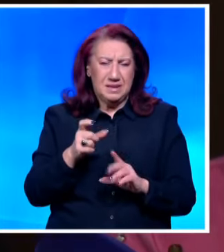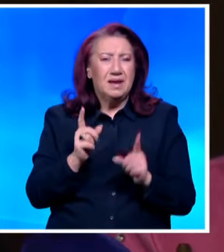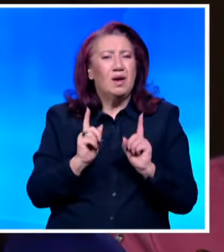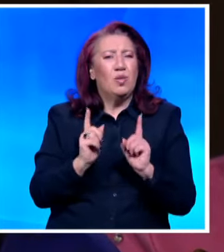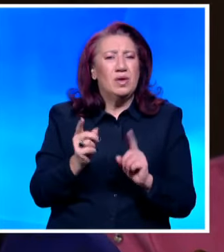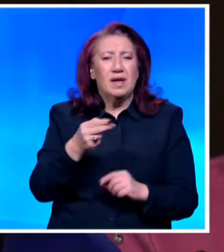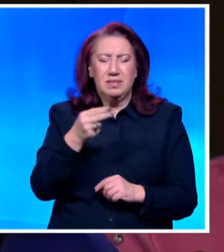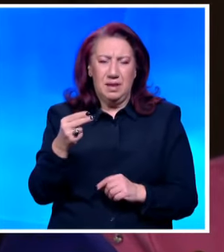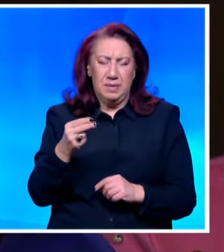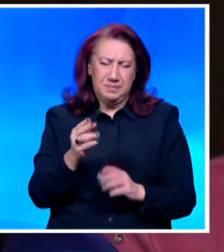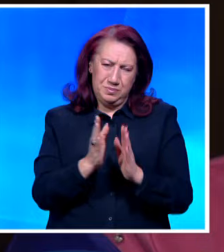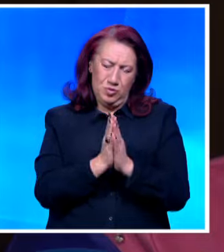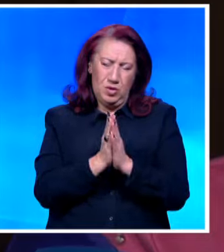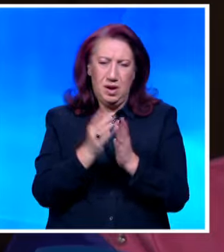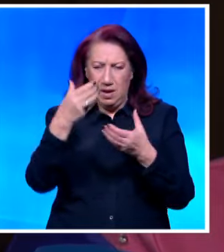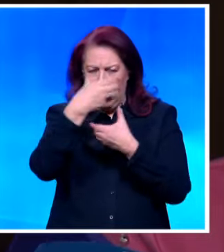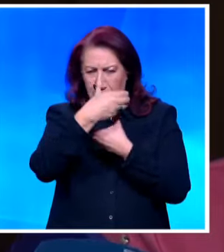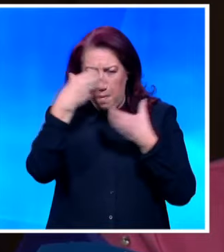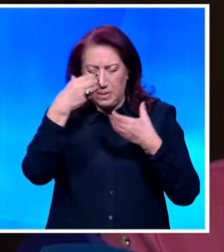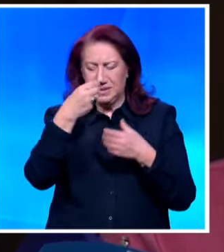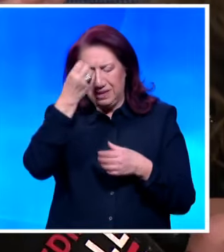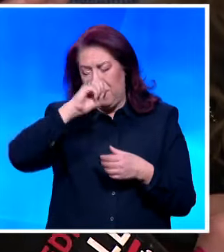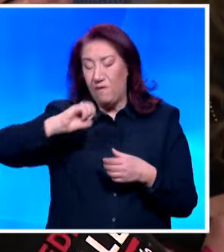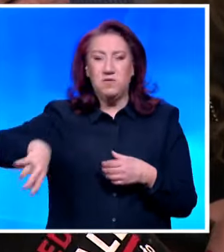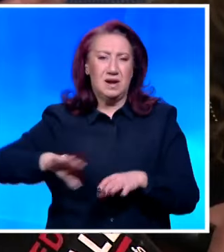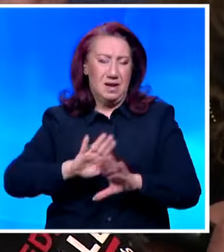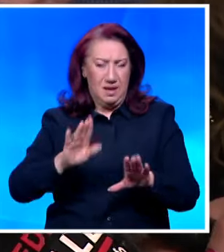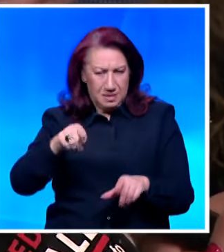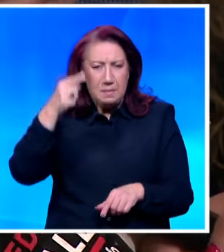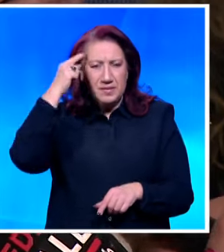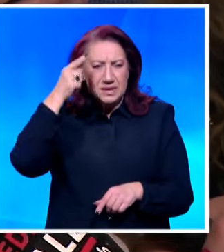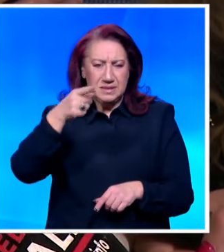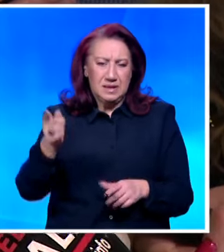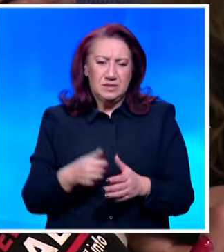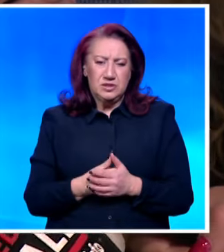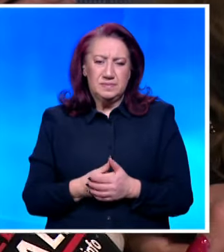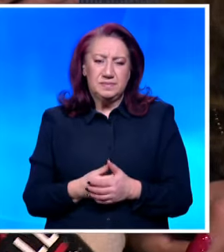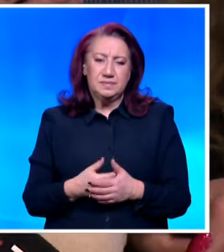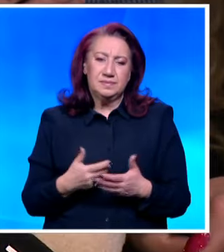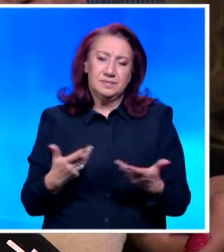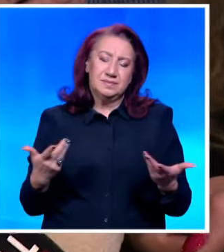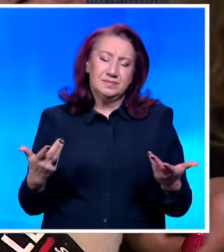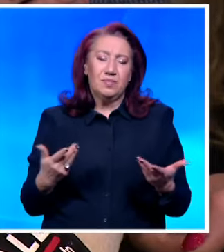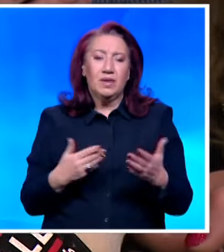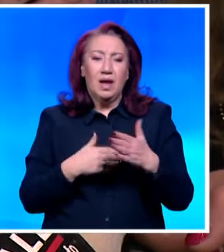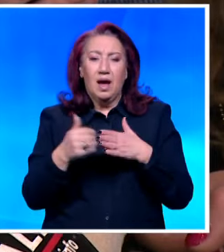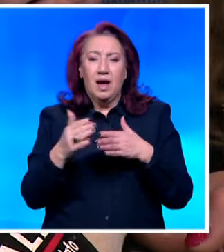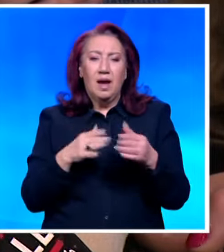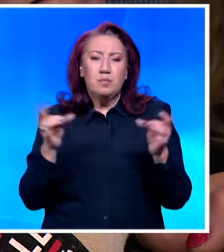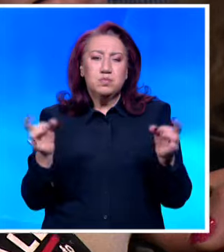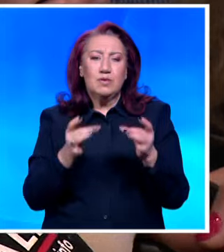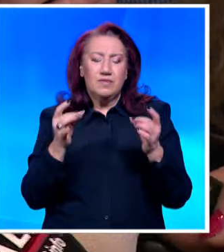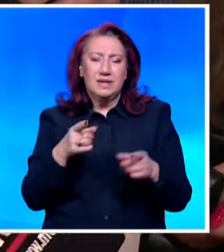христо искам да го знаеш приятелю мой всичко сърши ние сме древна професия но професията от която се вадят такъв тип